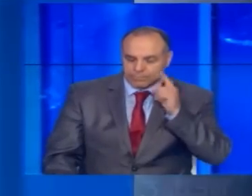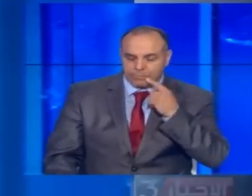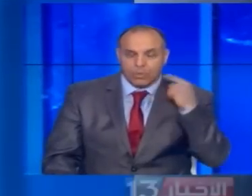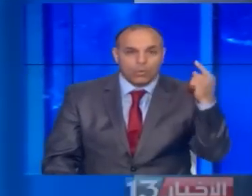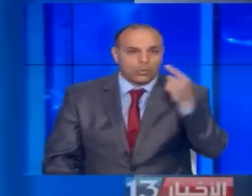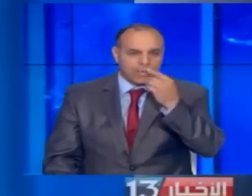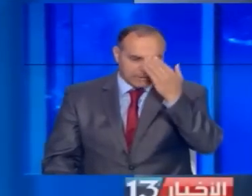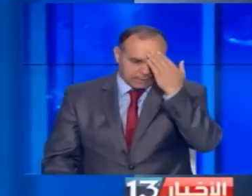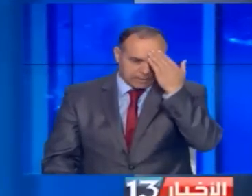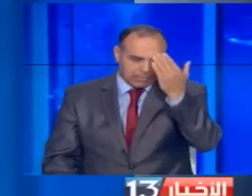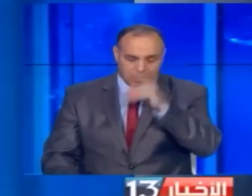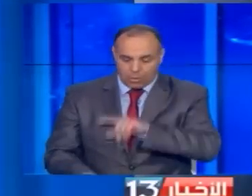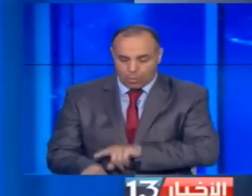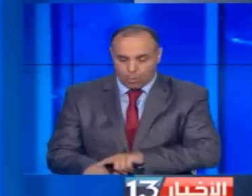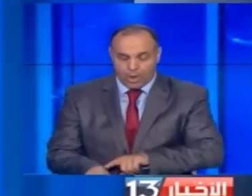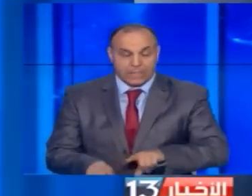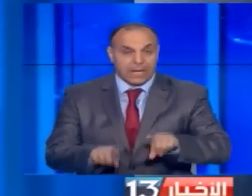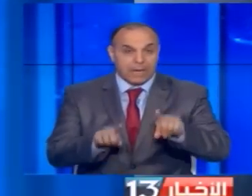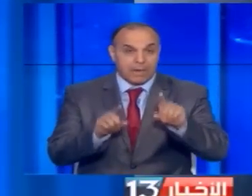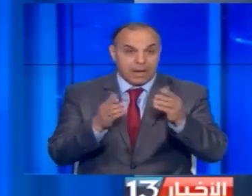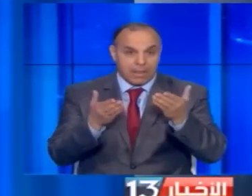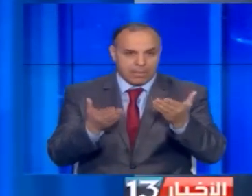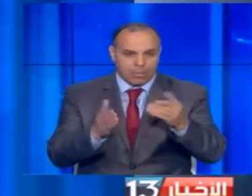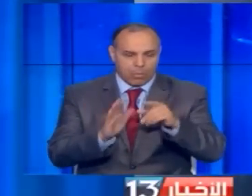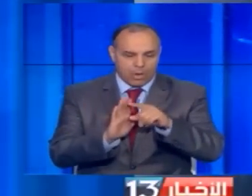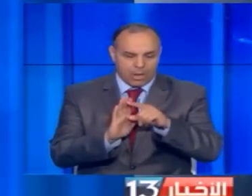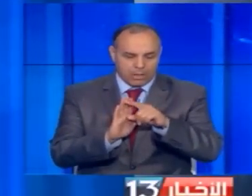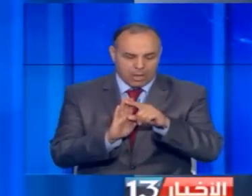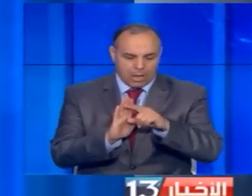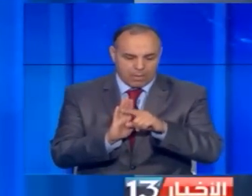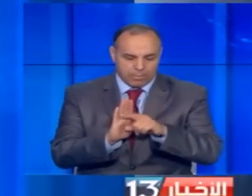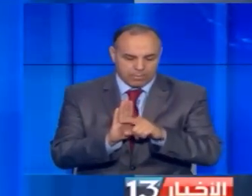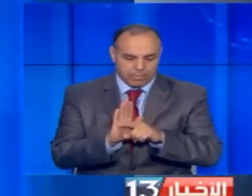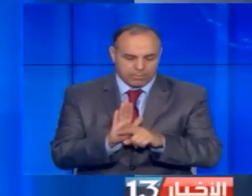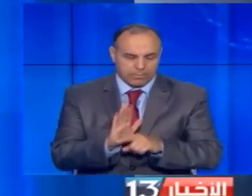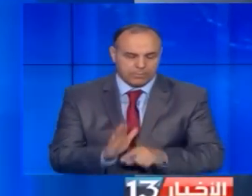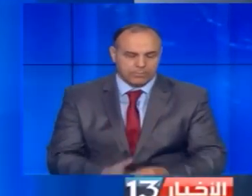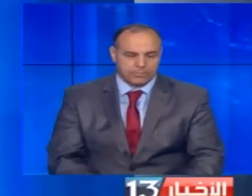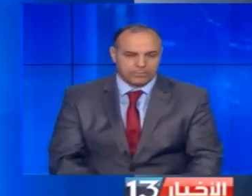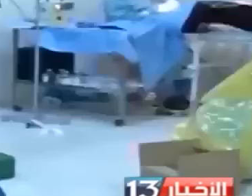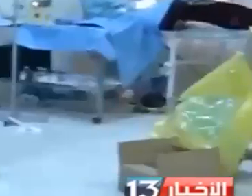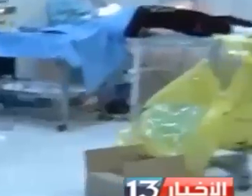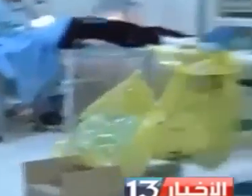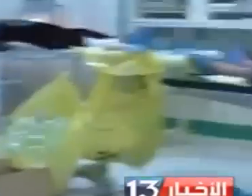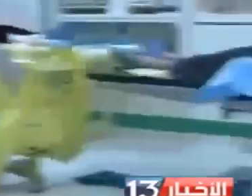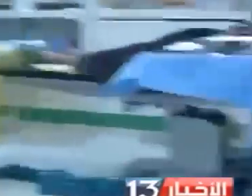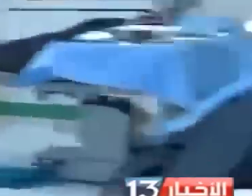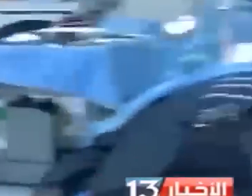السلام عليكم ورحمة الله. الواحدة ظهرا في تونس، وتتابعون في أخبارنا اليوم.